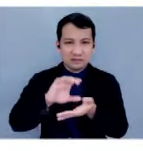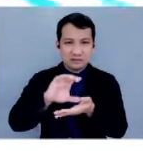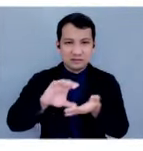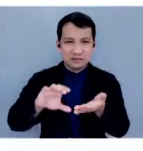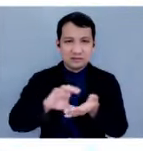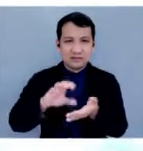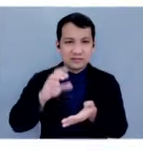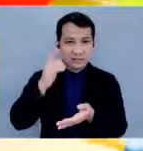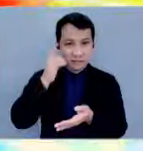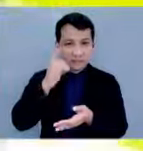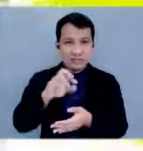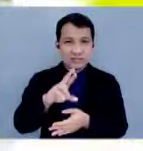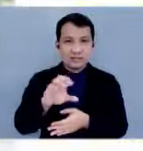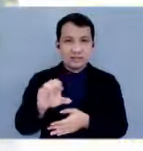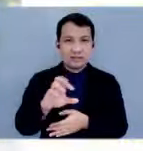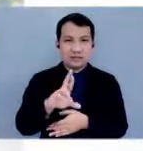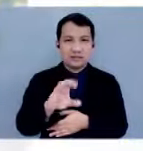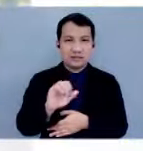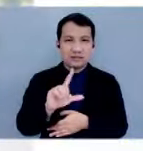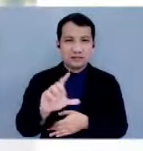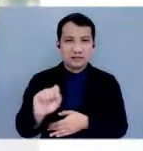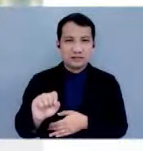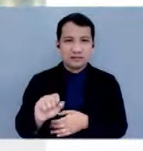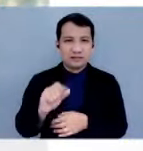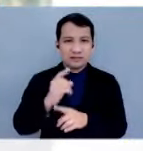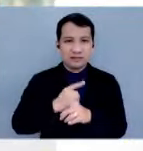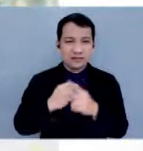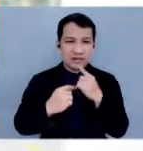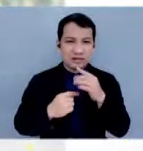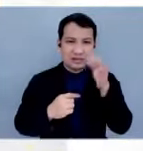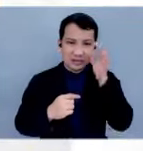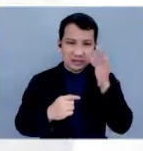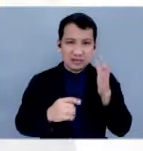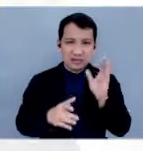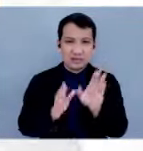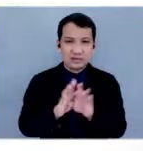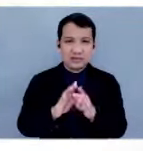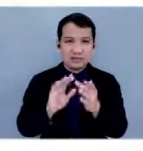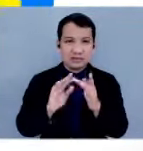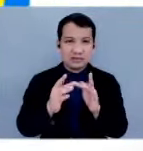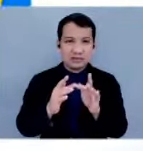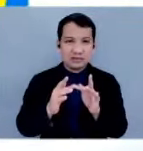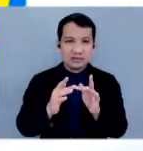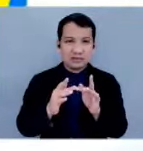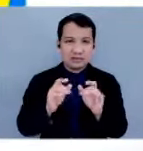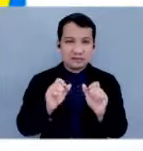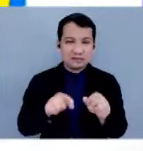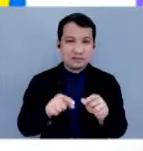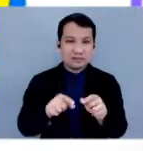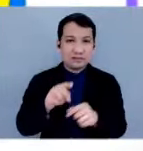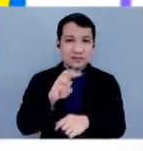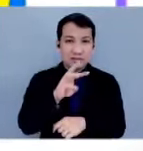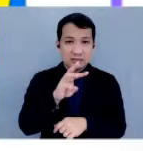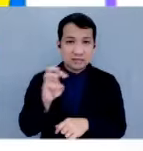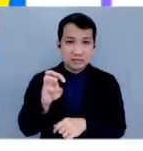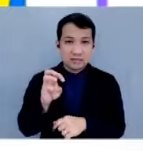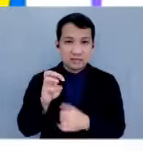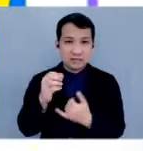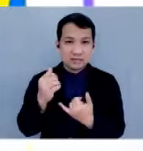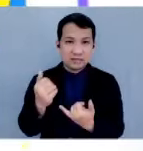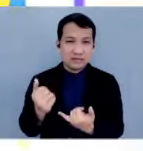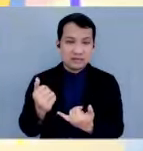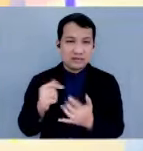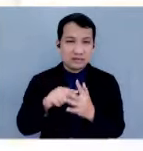Rolls. December 2019, nagsimula ni Frances ang kanyang online dessert shop. Sa puhunang 600 pesos, sinimula